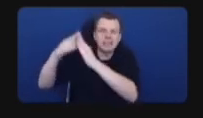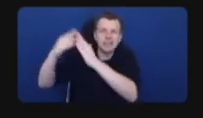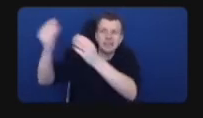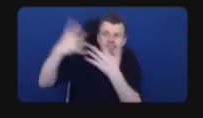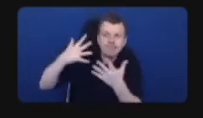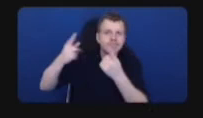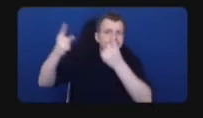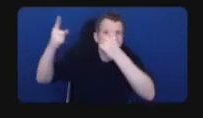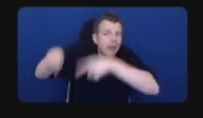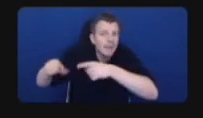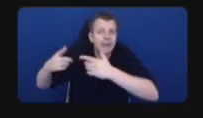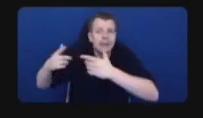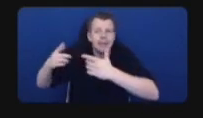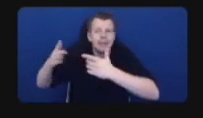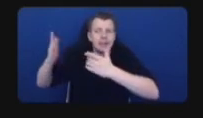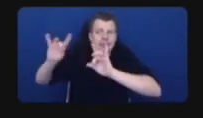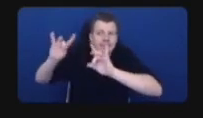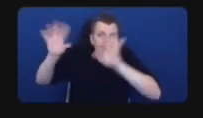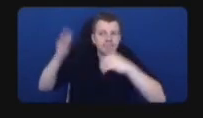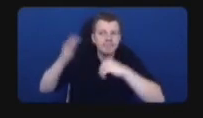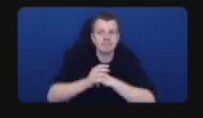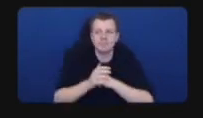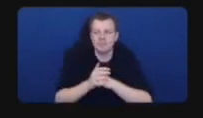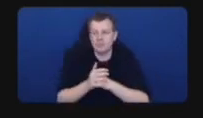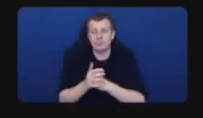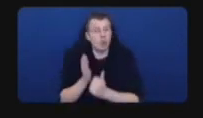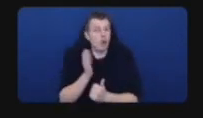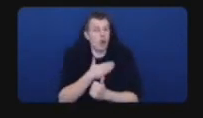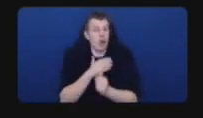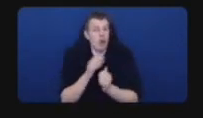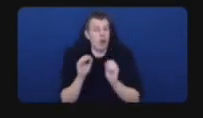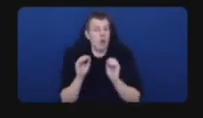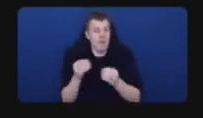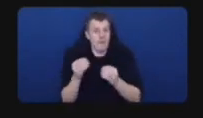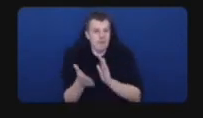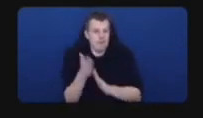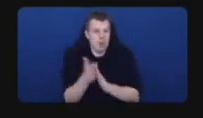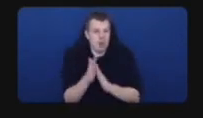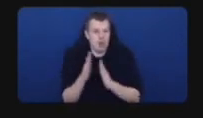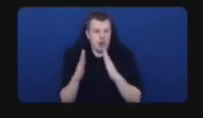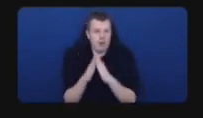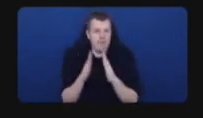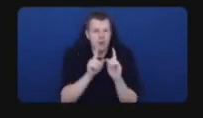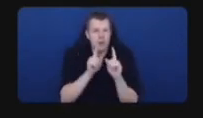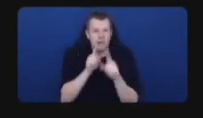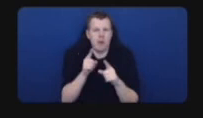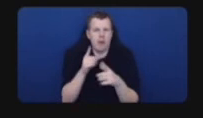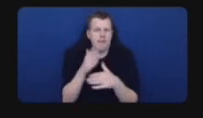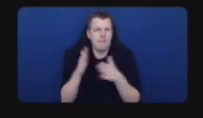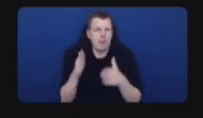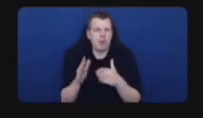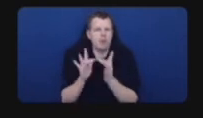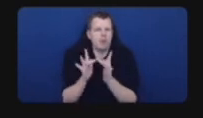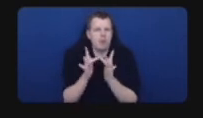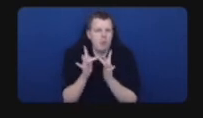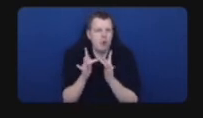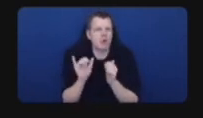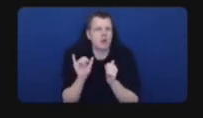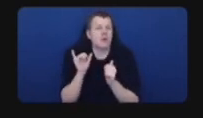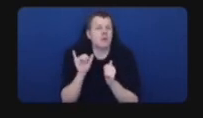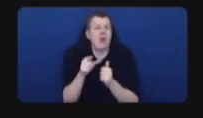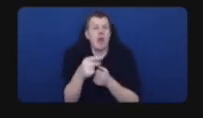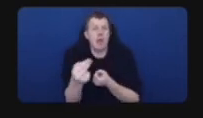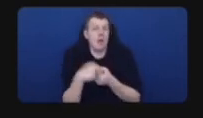是接收到新的是关于应急管理办公室和费城卫生局发给你们的一些关于一些新的